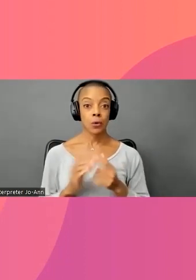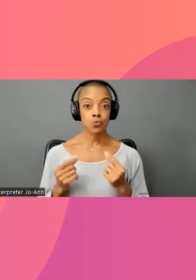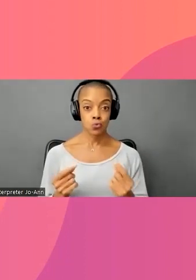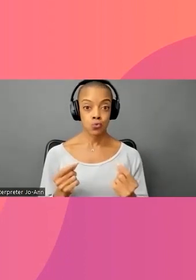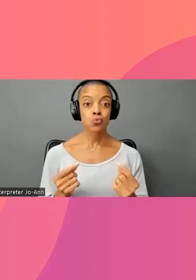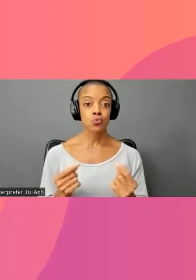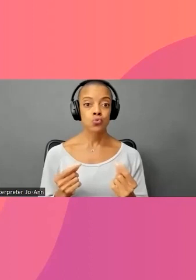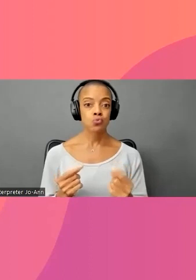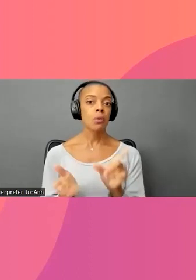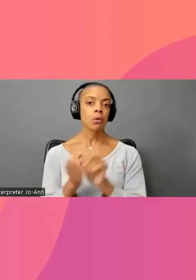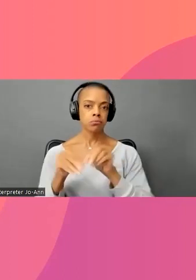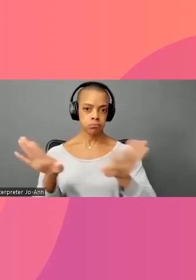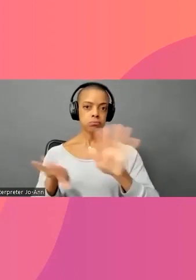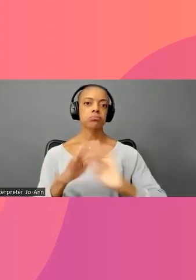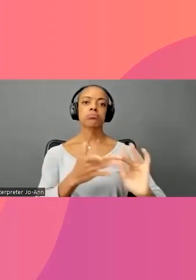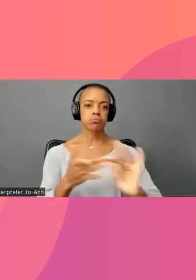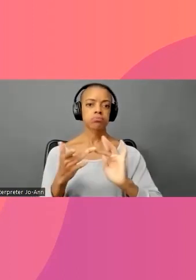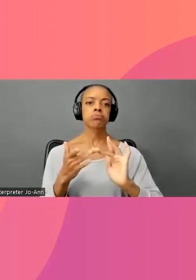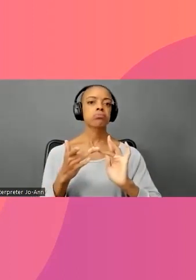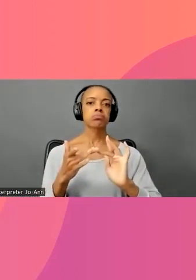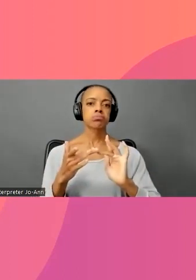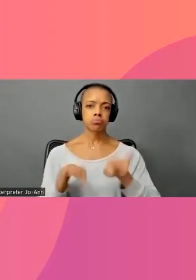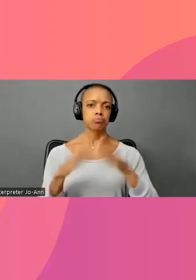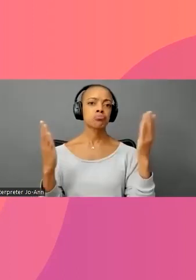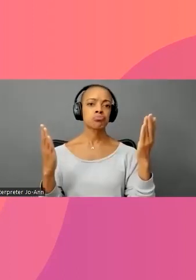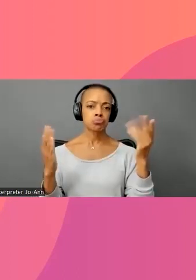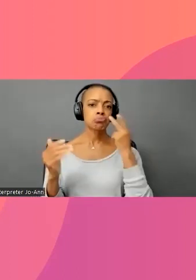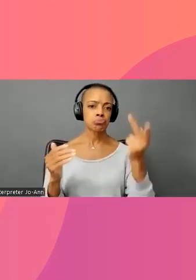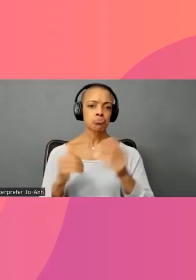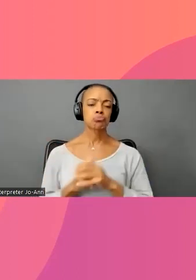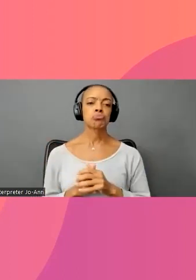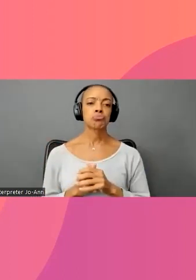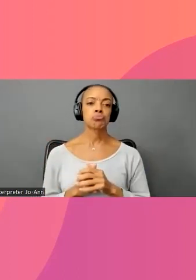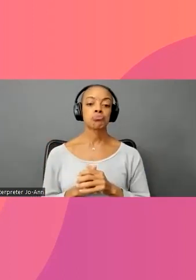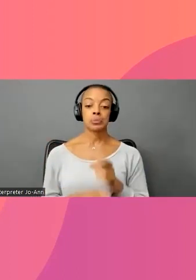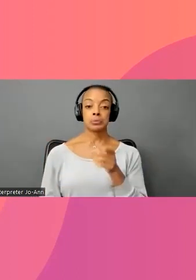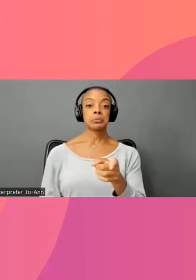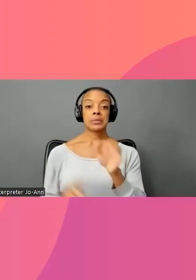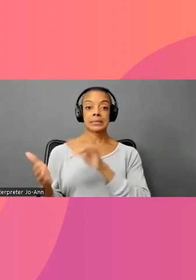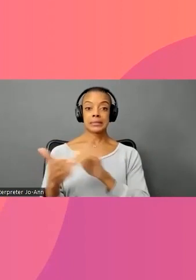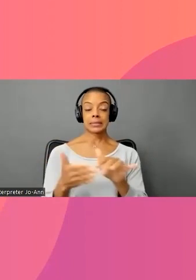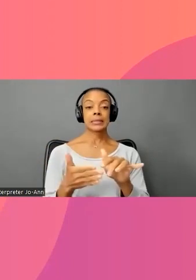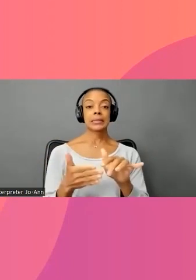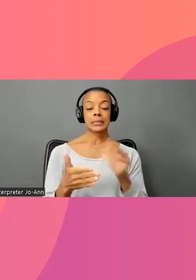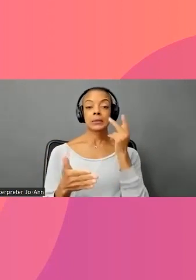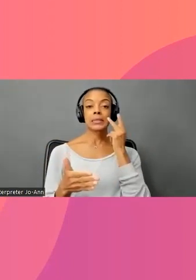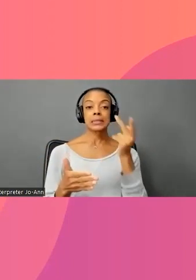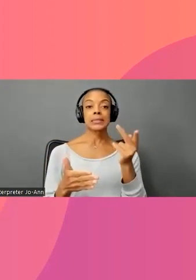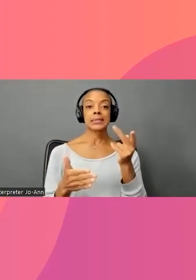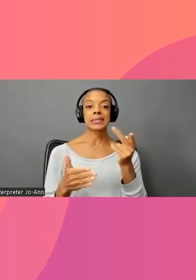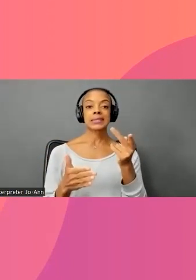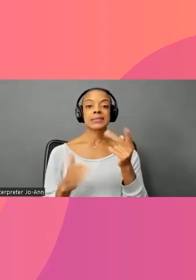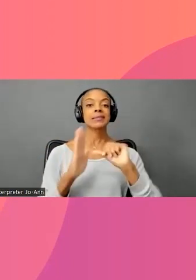Voici la méthodologie adoptée pour la revue exploratoire. Cette méthodologie a été publiée en ligne avec un accès